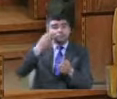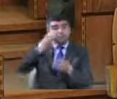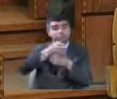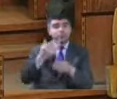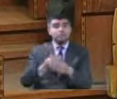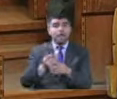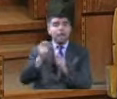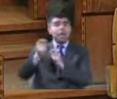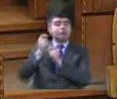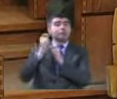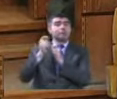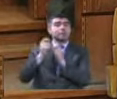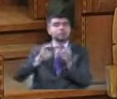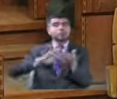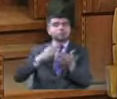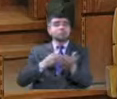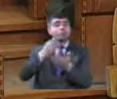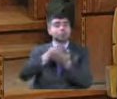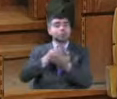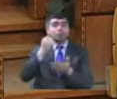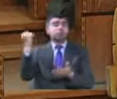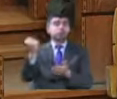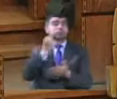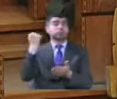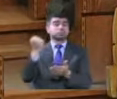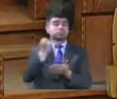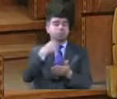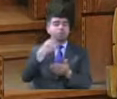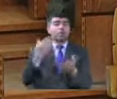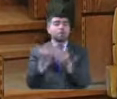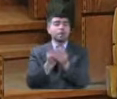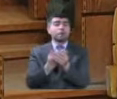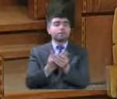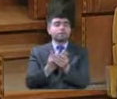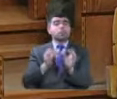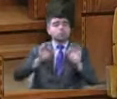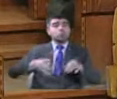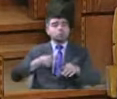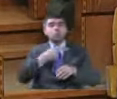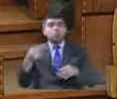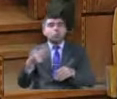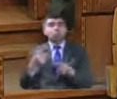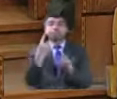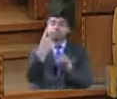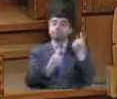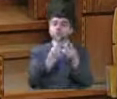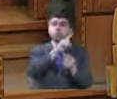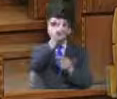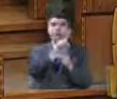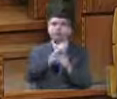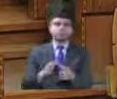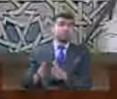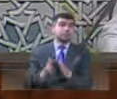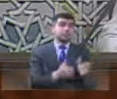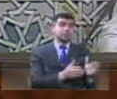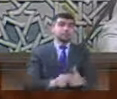السيار الأسفي. هل هنالك من أجل منظور لإتمام هذه المشاريع ديال طرق السيارة كلها؟ وشكرا. شكرا،